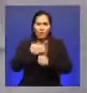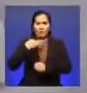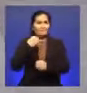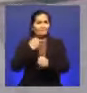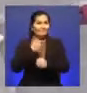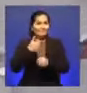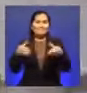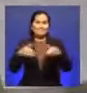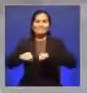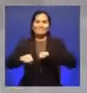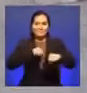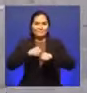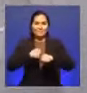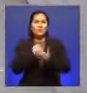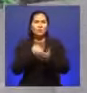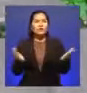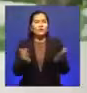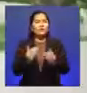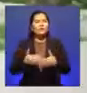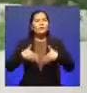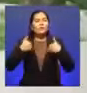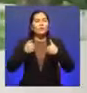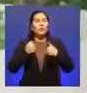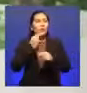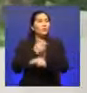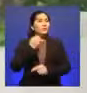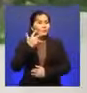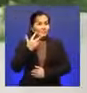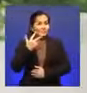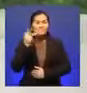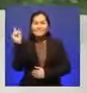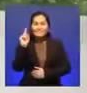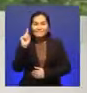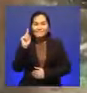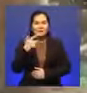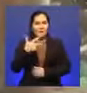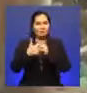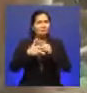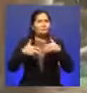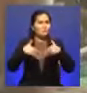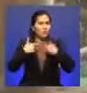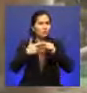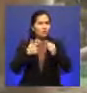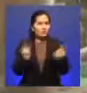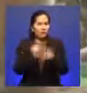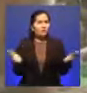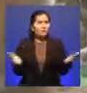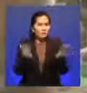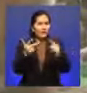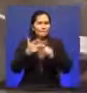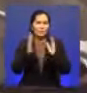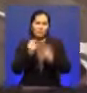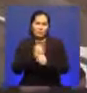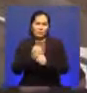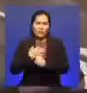ลุ่มนี้คือกลุ่มเยาวชนสร้างสุขกำลัง3ซึ่ง3ในที่นี้ก็หมายถึงความสนุกสร้างสรรค์สังคมและสร้างจิตอาสานั่นเ